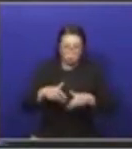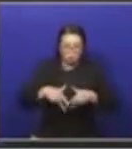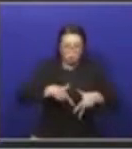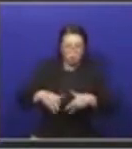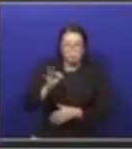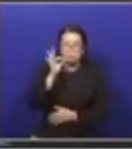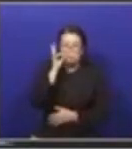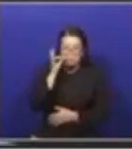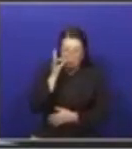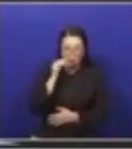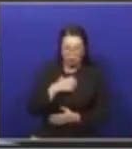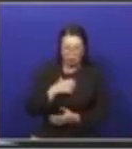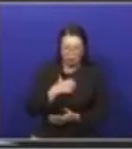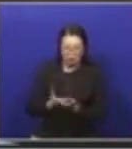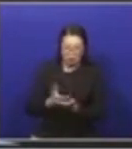ถ้าจะเอาเงินไปลงทุนทำธุรกิจเขาก็ไม่กล้า